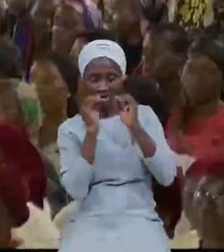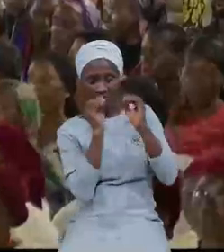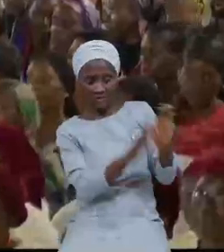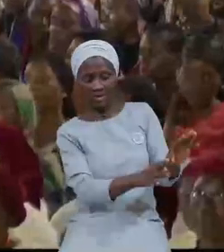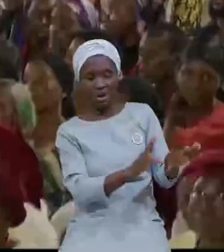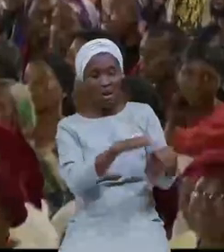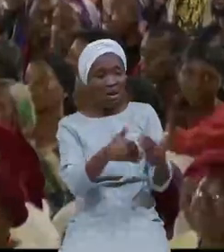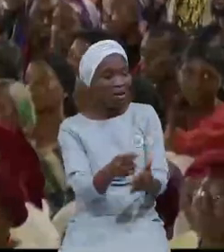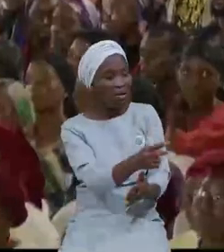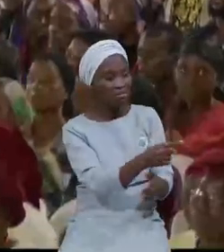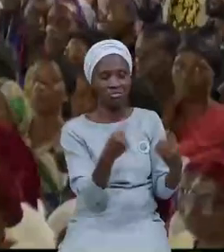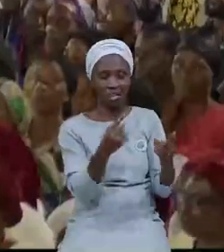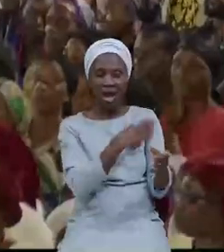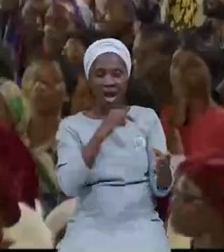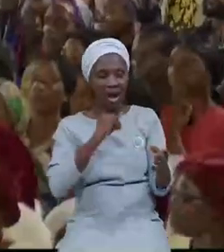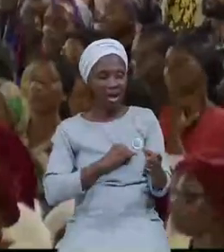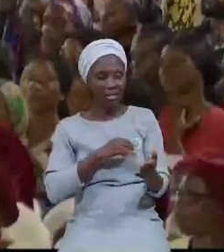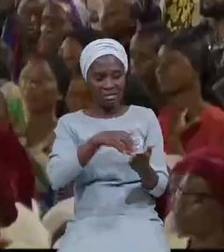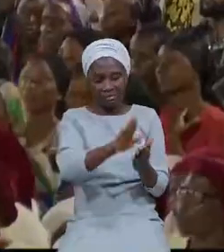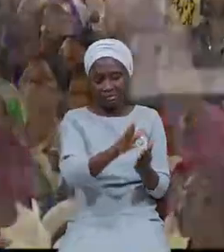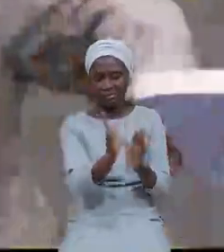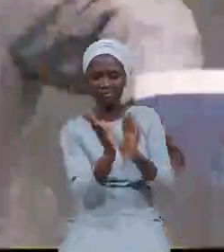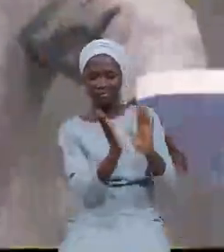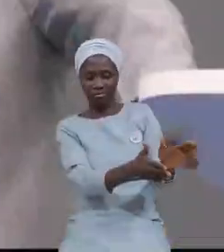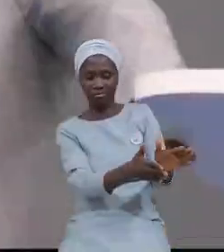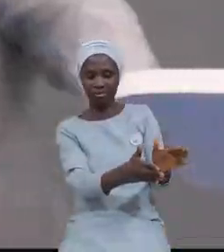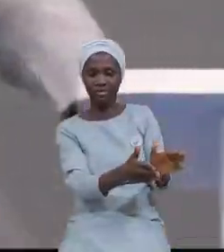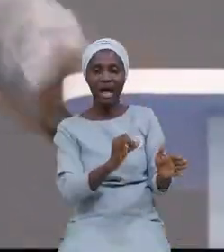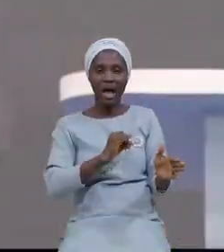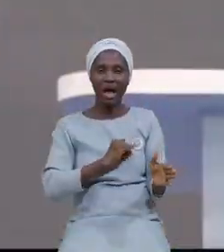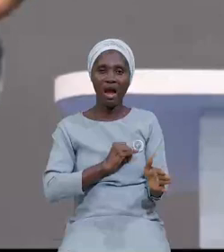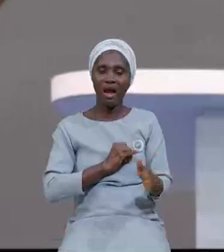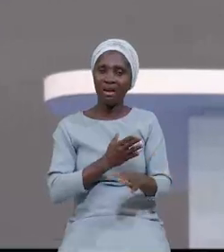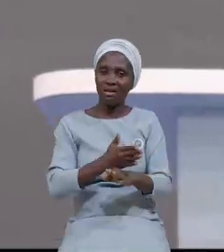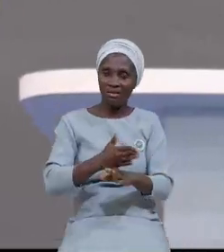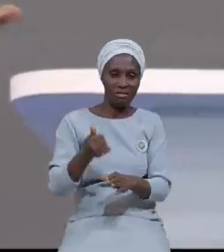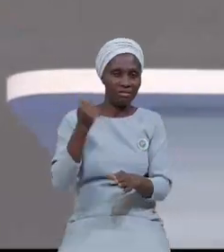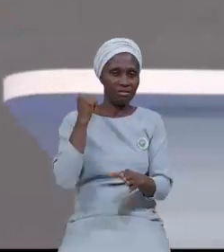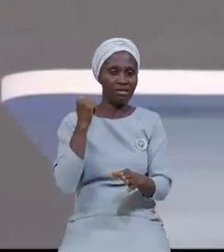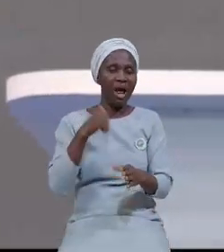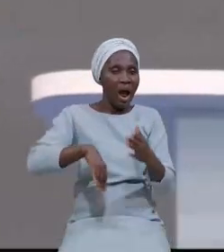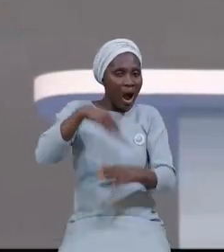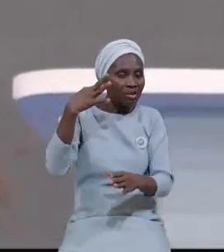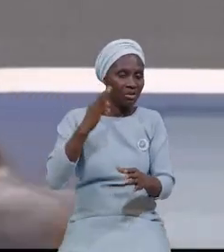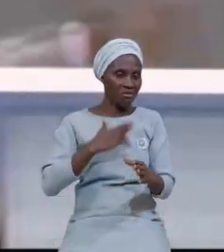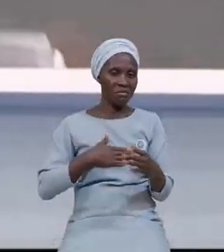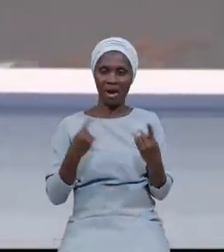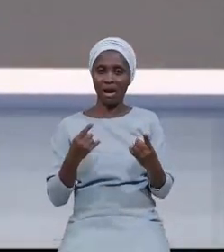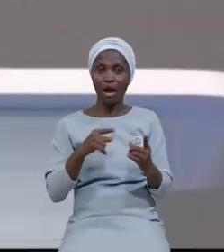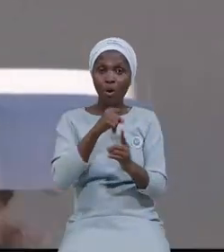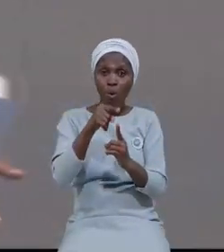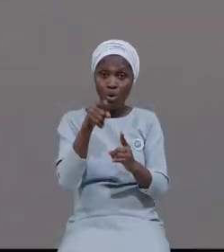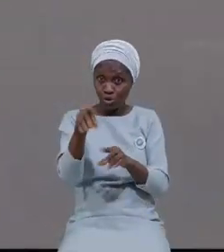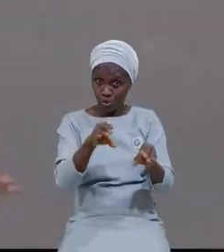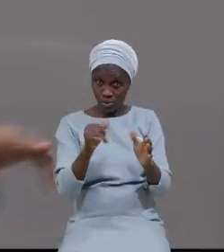j'abandonne tous ces péchés et je mets de côté je les rejette loin de ma vie et